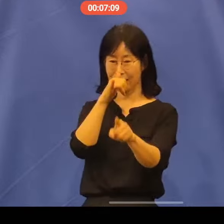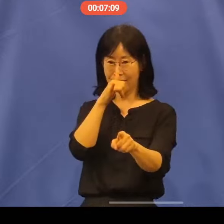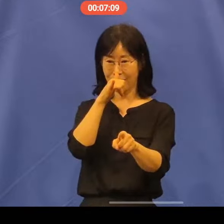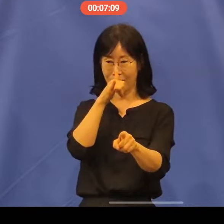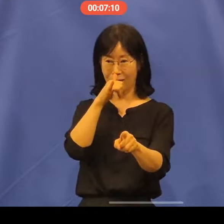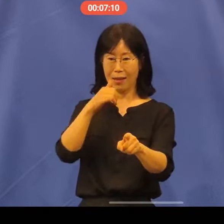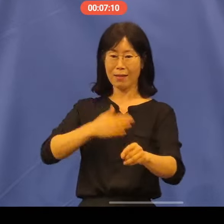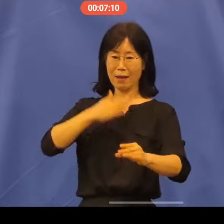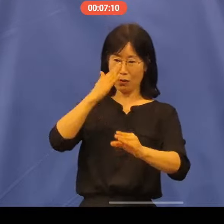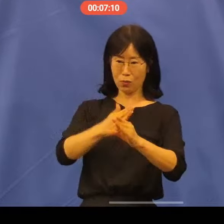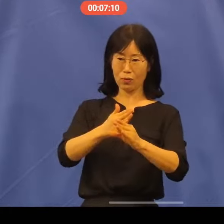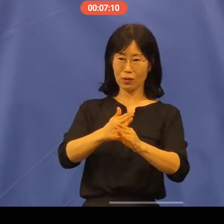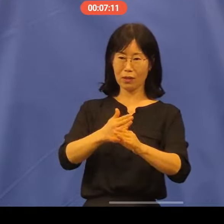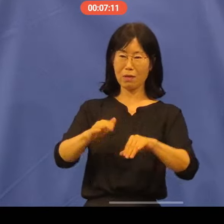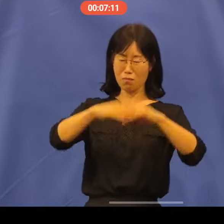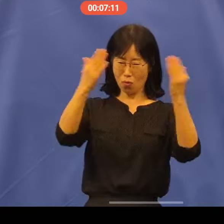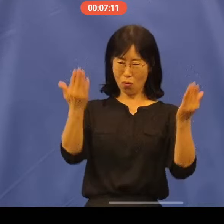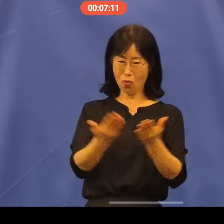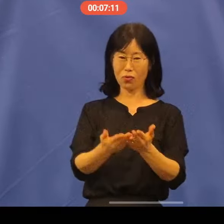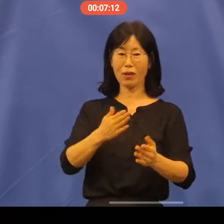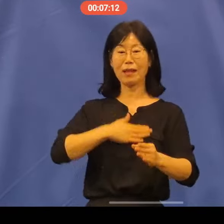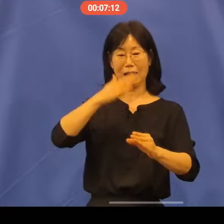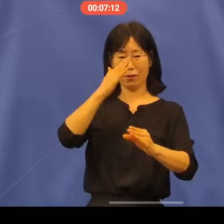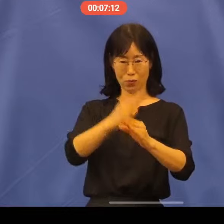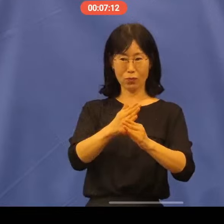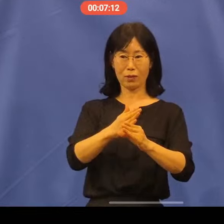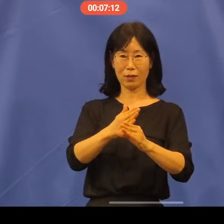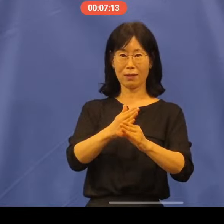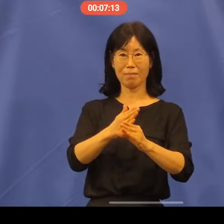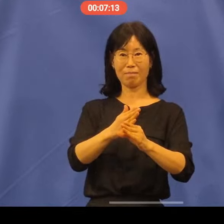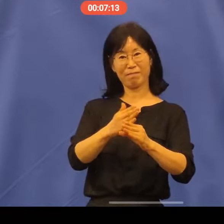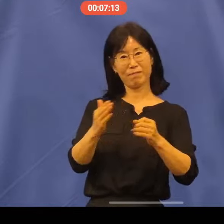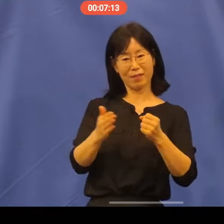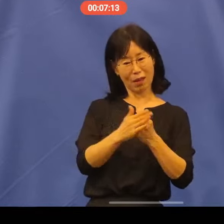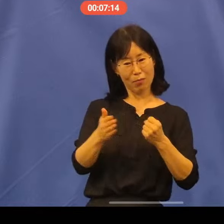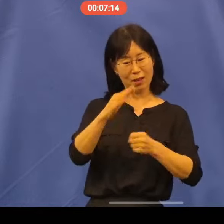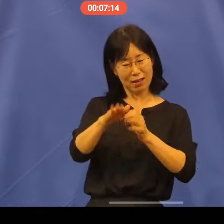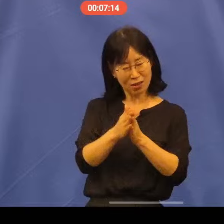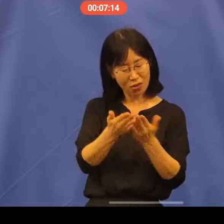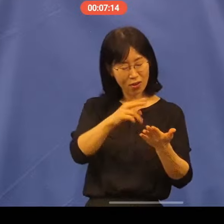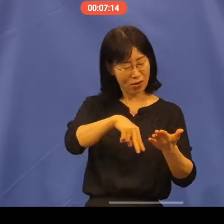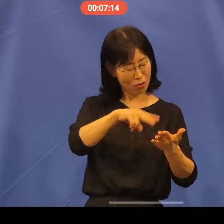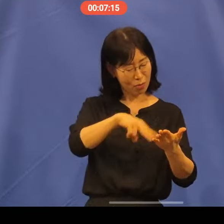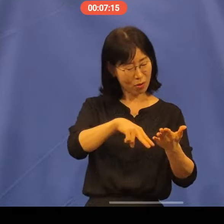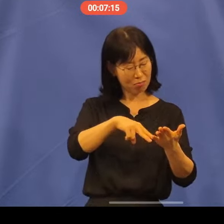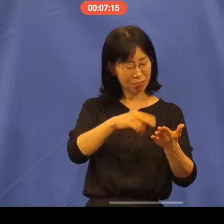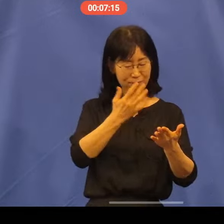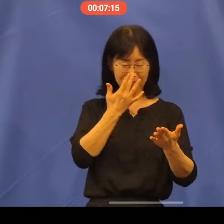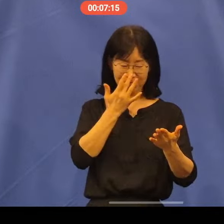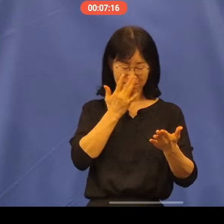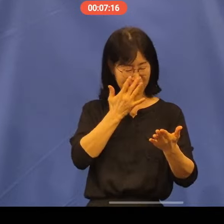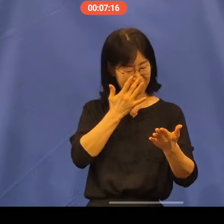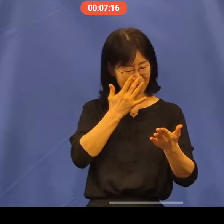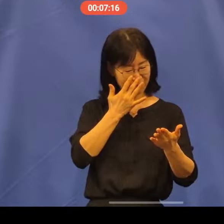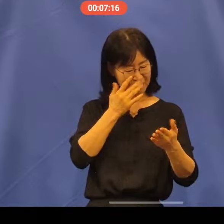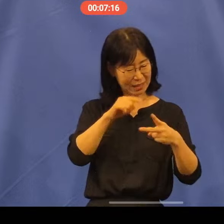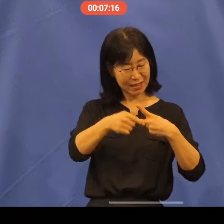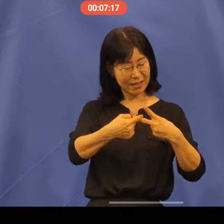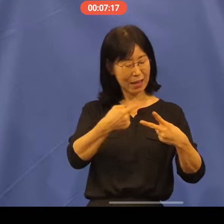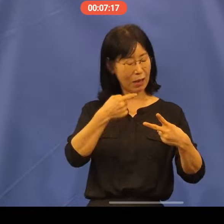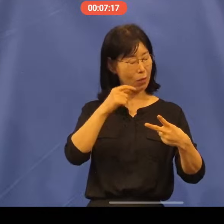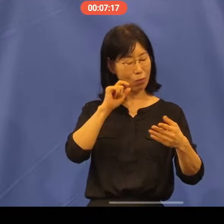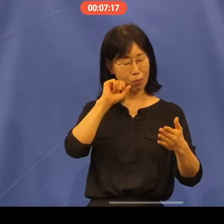것은 나 중심으로 돌아야 된다는 이 사고방식을 갖고 있으면 여러분 성경이 해석이 잘 안 되게 돼 있어요. 그러면 성경에 오해할 게